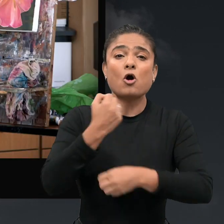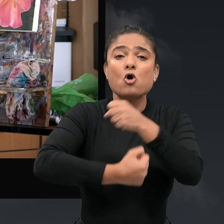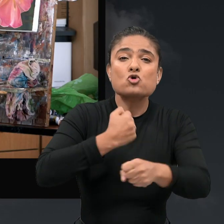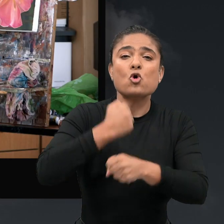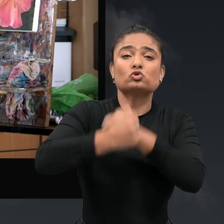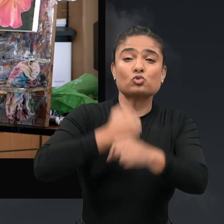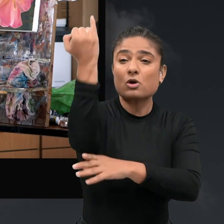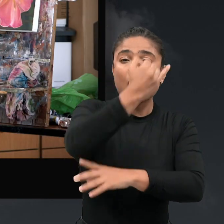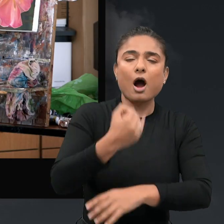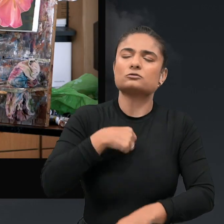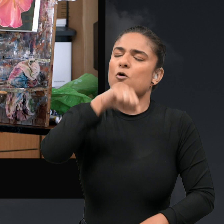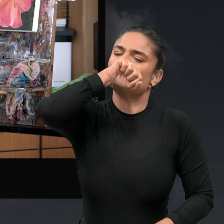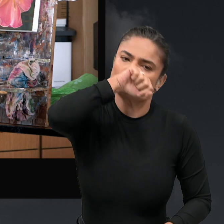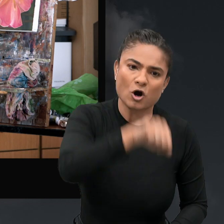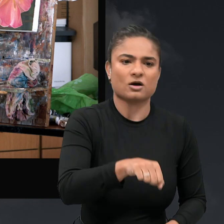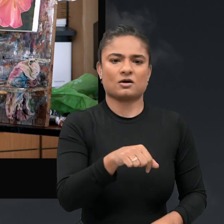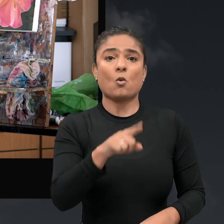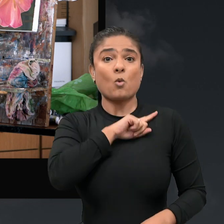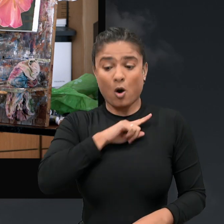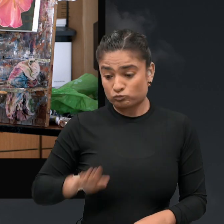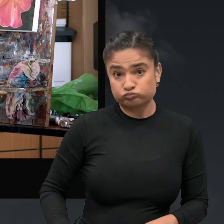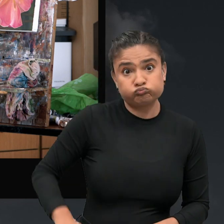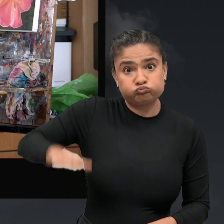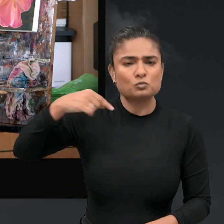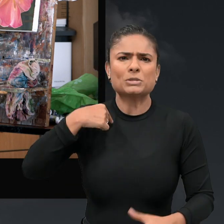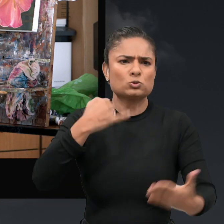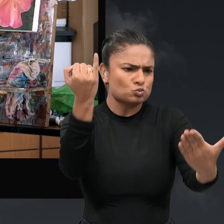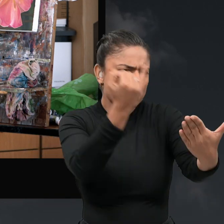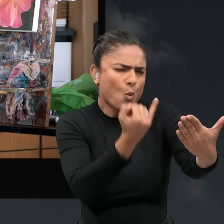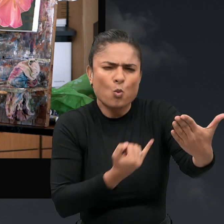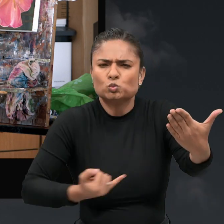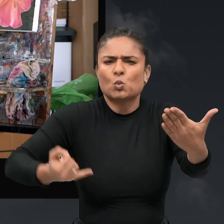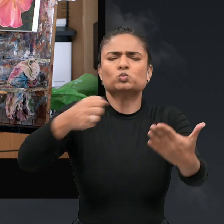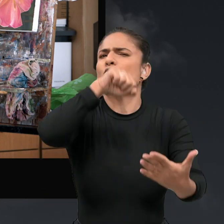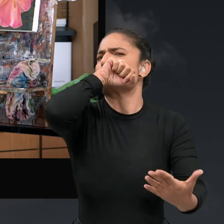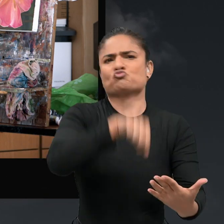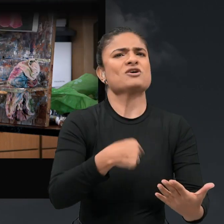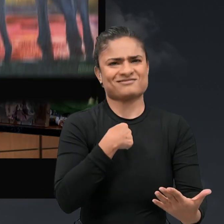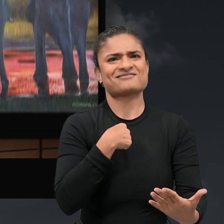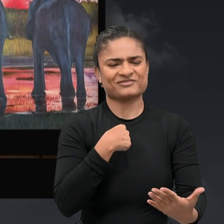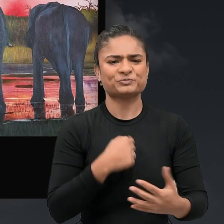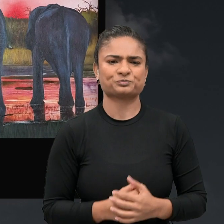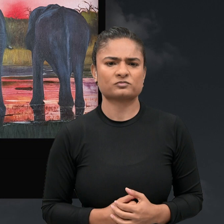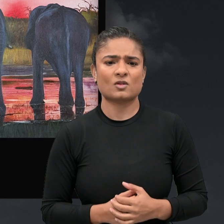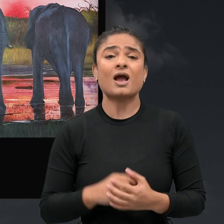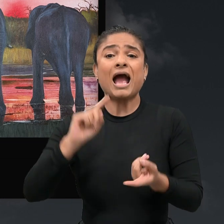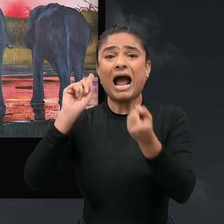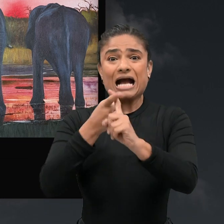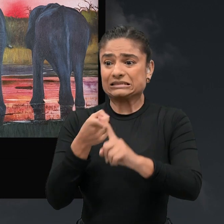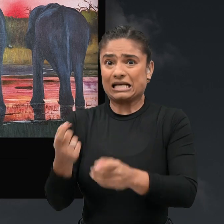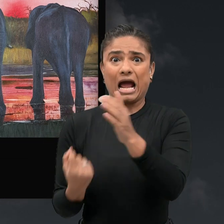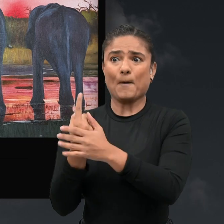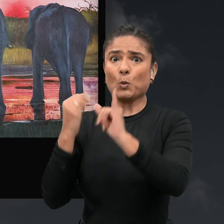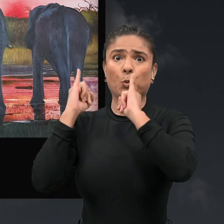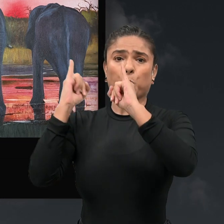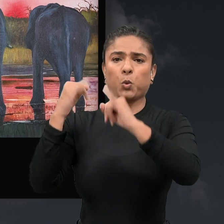liefde vir kuns gehad, omdat van jongs af was ek baie lief vir teken. Ek het altyd geteken. Na my ongeluk wat ek